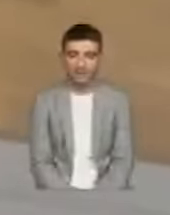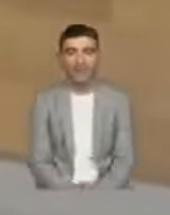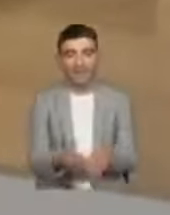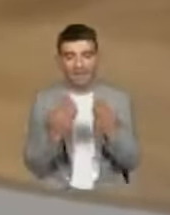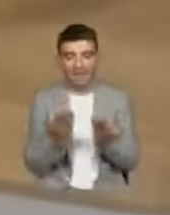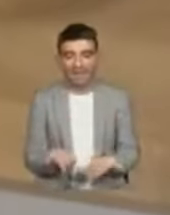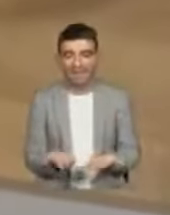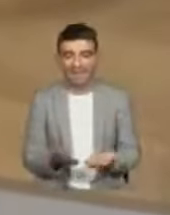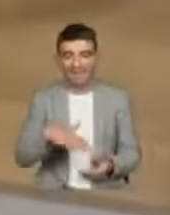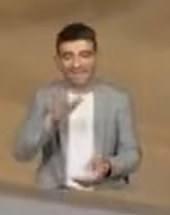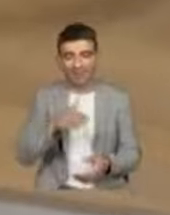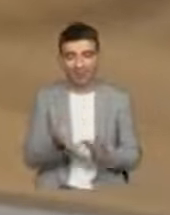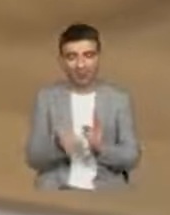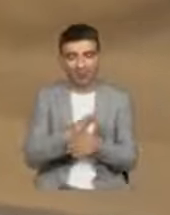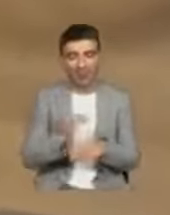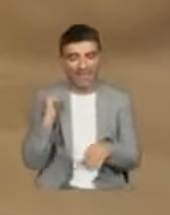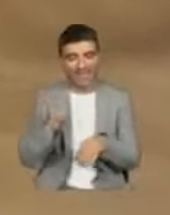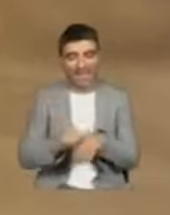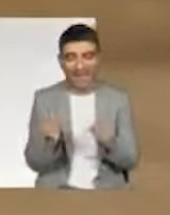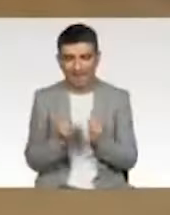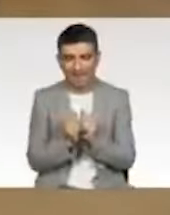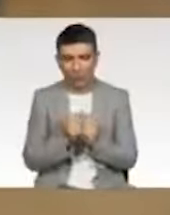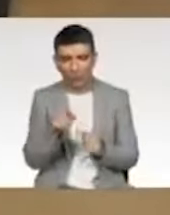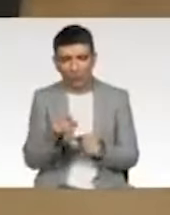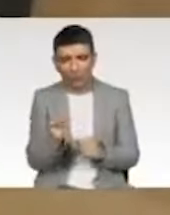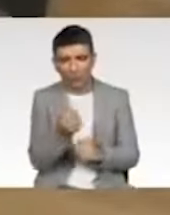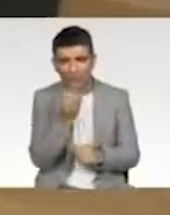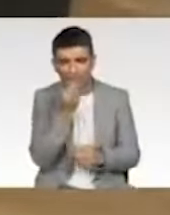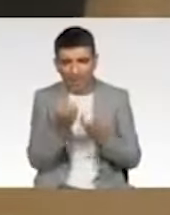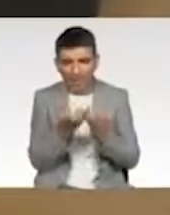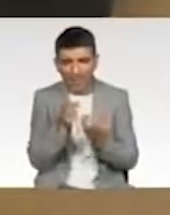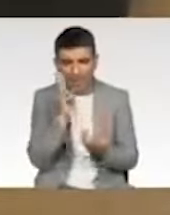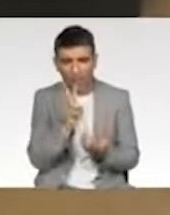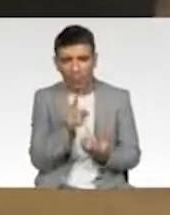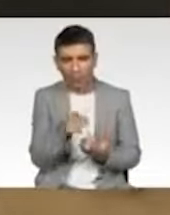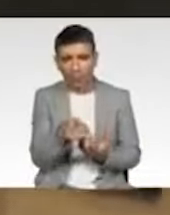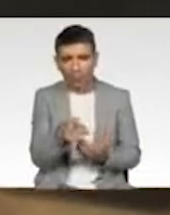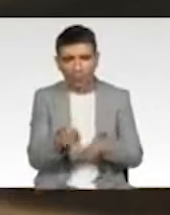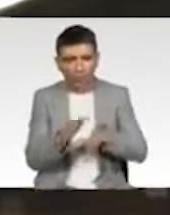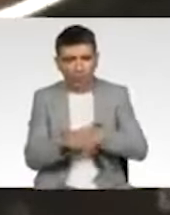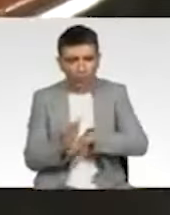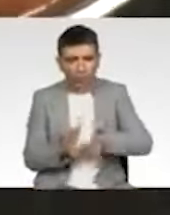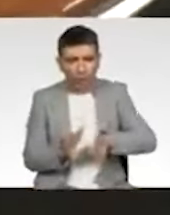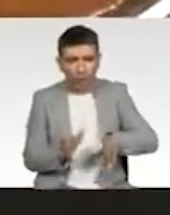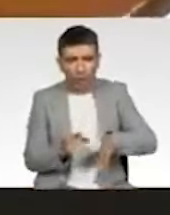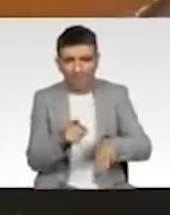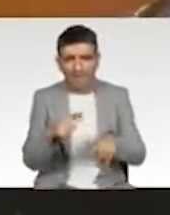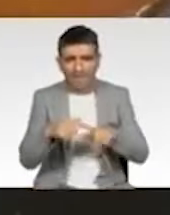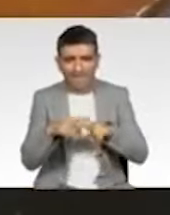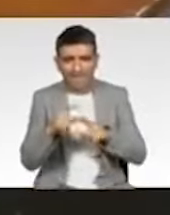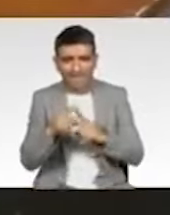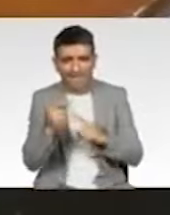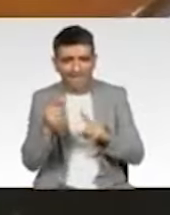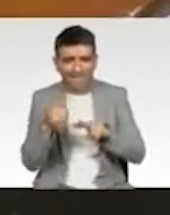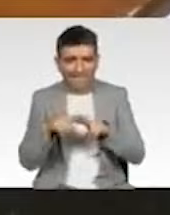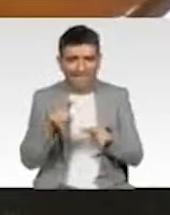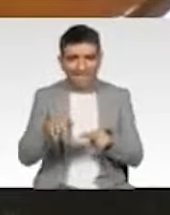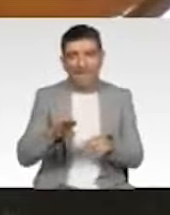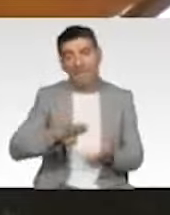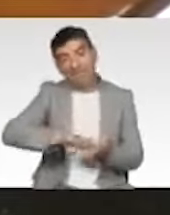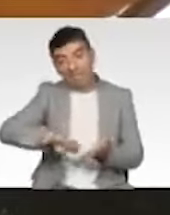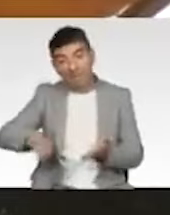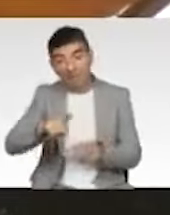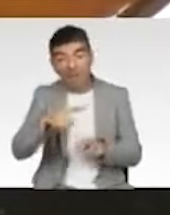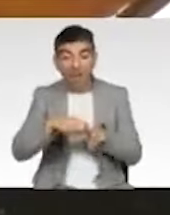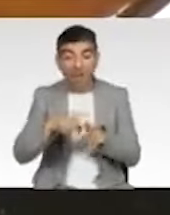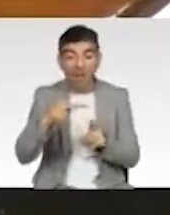Evet efendim, reklamlardan sonra şu muhteşem yemekleri görüyorsunuz. Sol taraftaki Fadile Han pişirdiği, sağ taraftaki Ezgi Serter'in